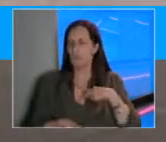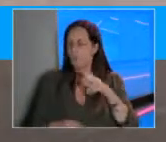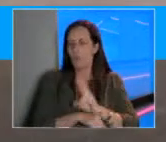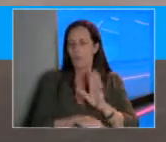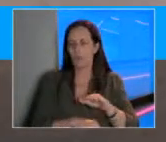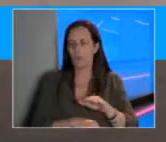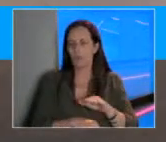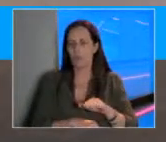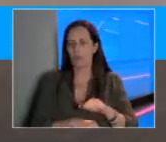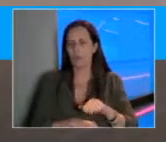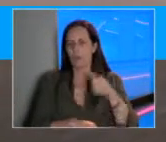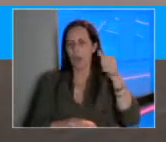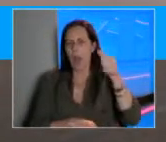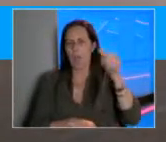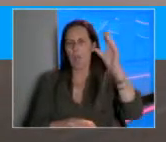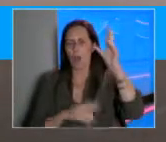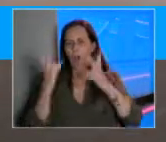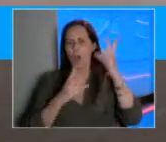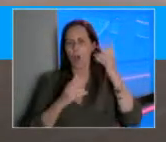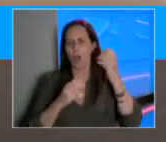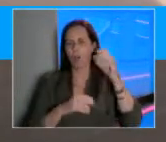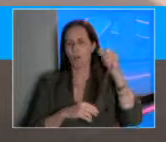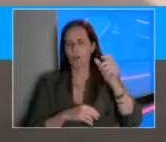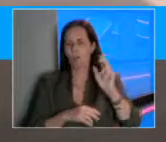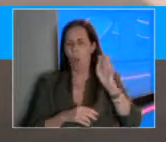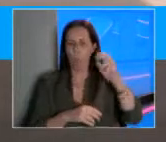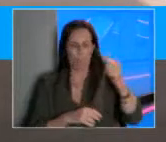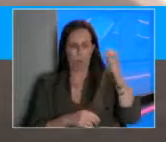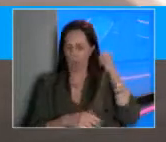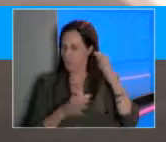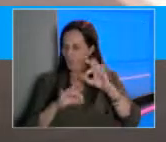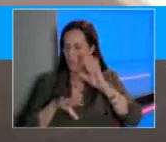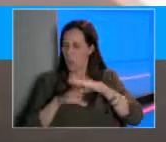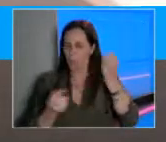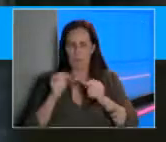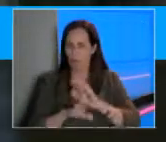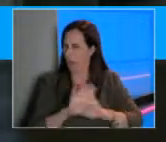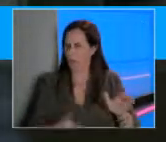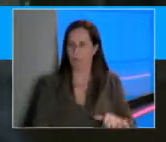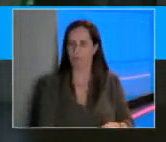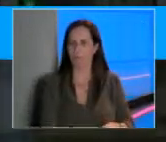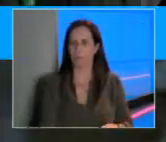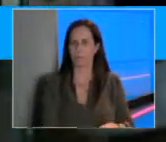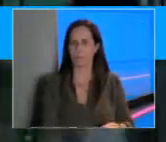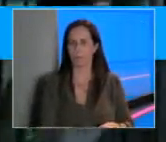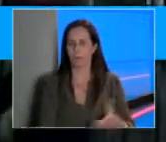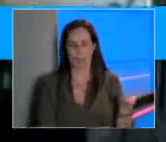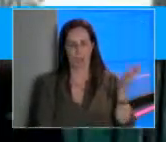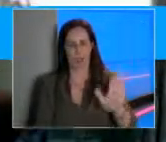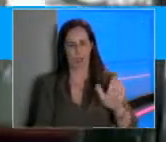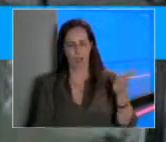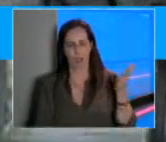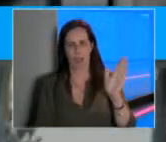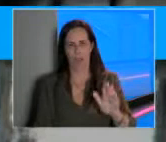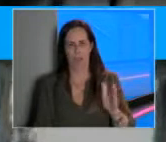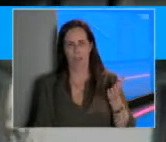זה ללחוץ על העצור של האוטובוס. העלייה היא מאחורה, אין שום מגע עם הנהג. את כרטיס הרב-קו אני מעביר